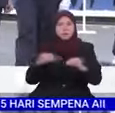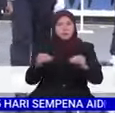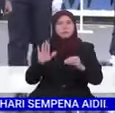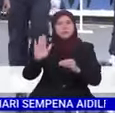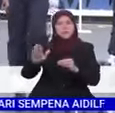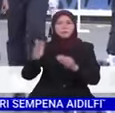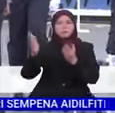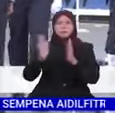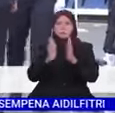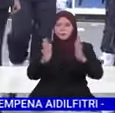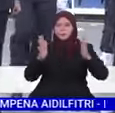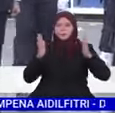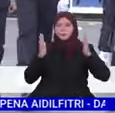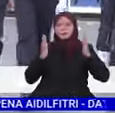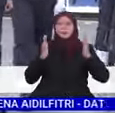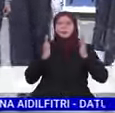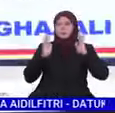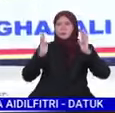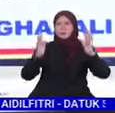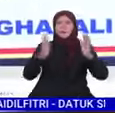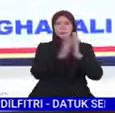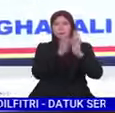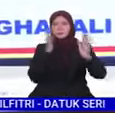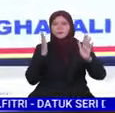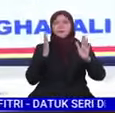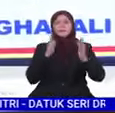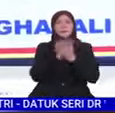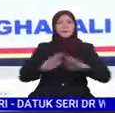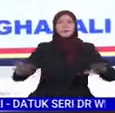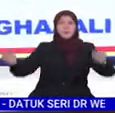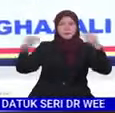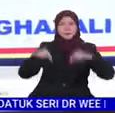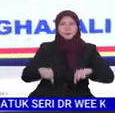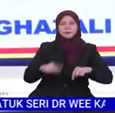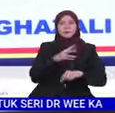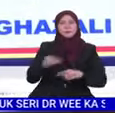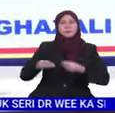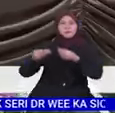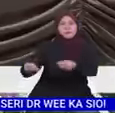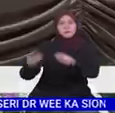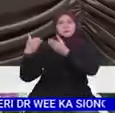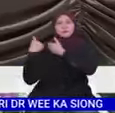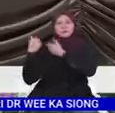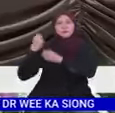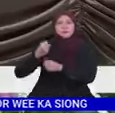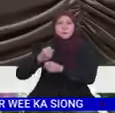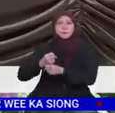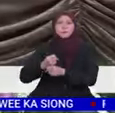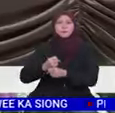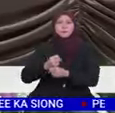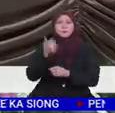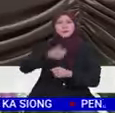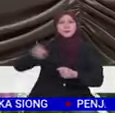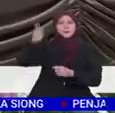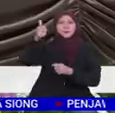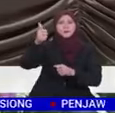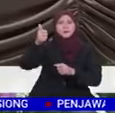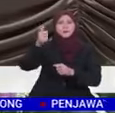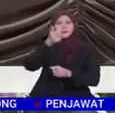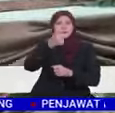disambut dengan perbarisan selamat datang seterusnya upacara Serah terima tugas yang diserahkan oleh pemangku pesuruhjaya police